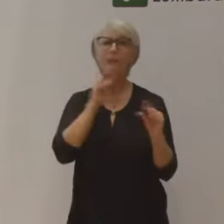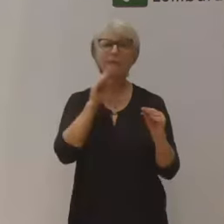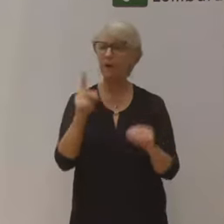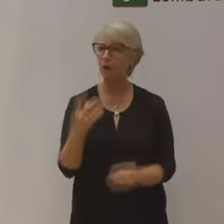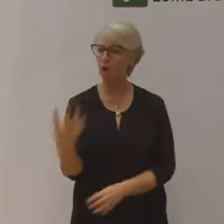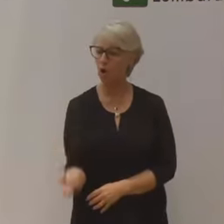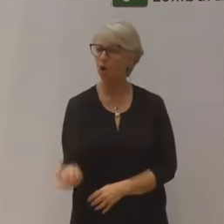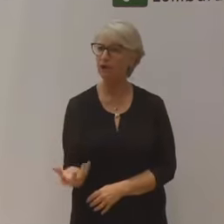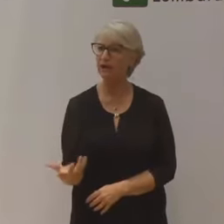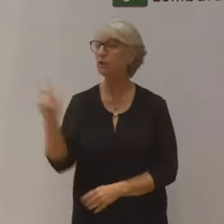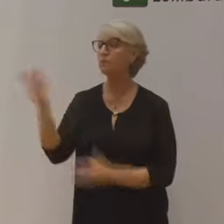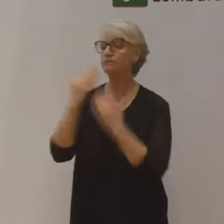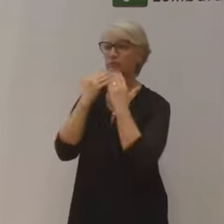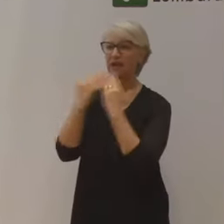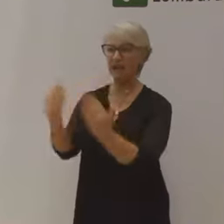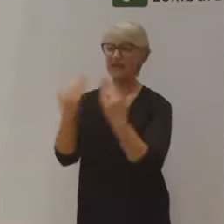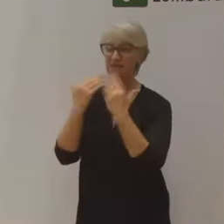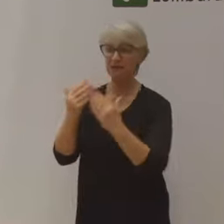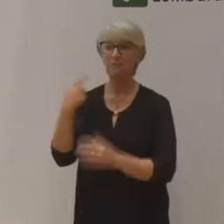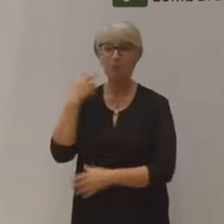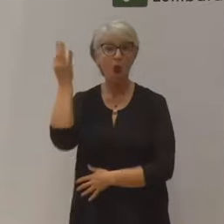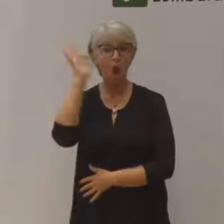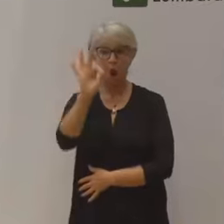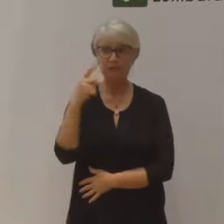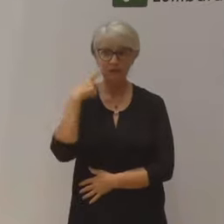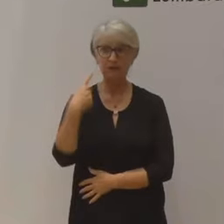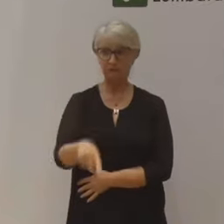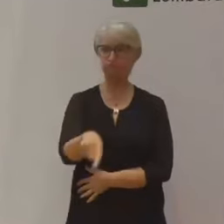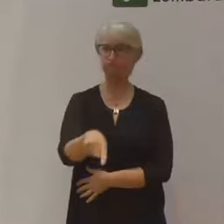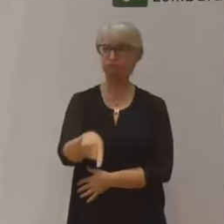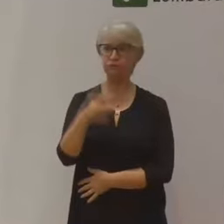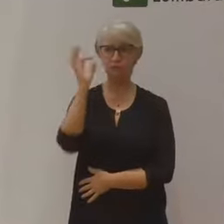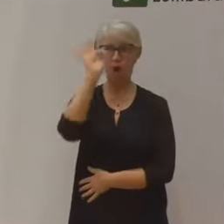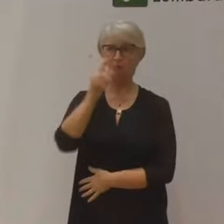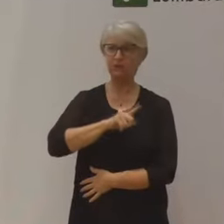Grazie, grazie, questo era l'obiettivo. Allora,